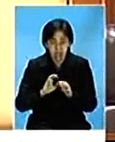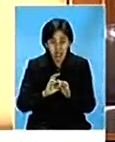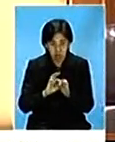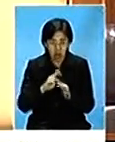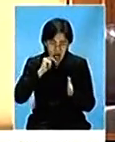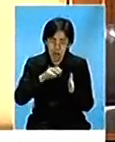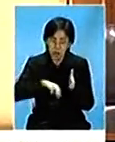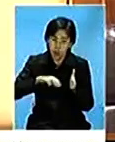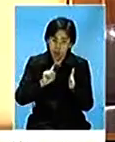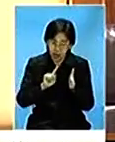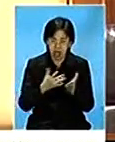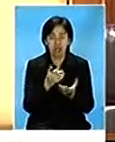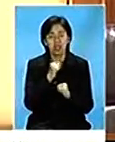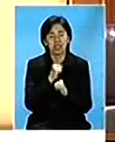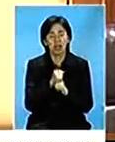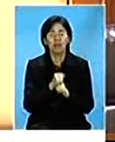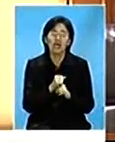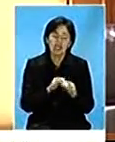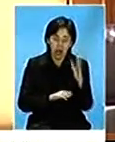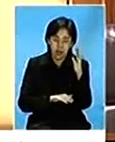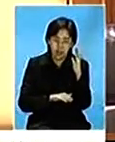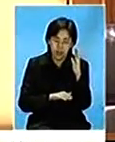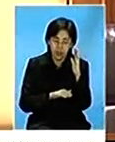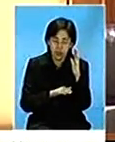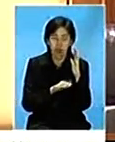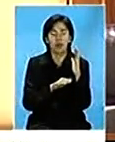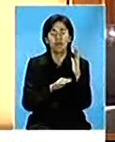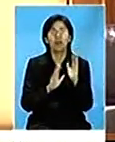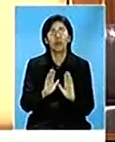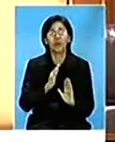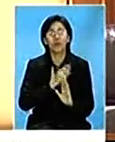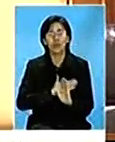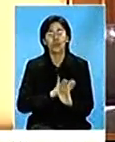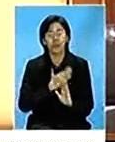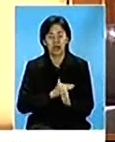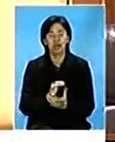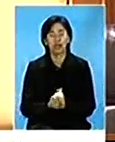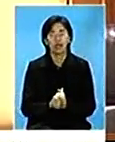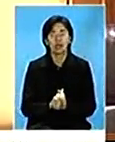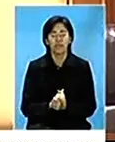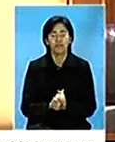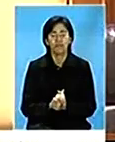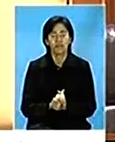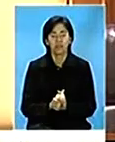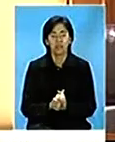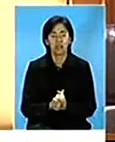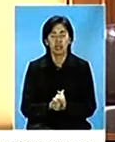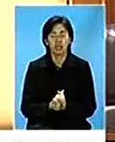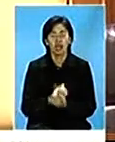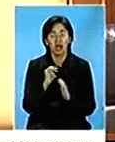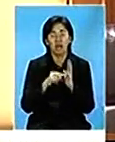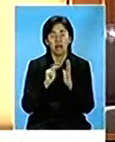รับได้และจะทำไปจากน้อยนะครับไปหามากนะครับหวังอย่างเดียวนะฮะว่าไอ้สูบที่มักกะสันน่ะมัน